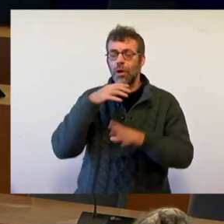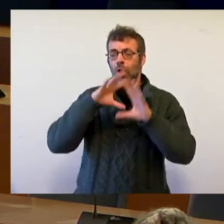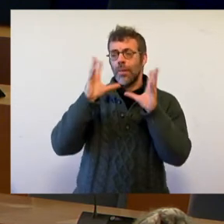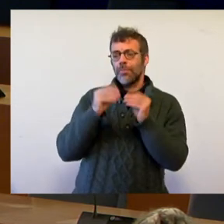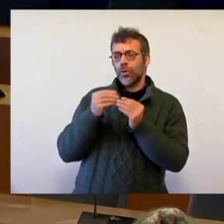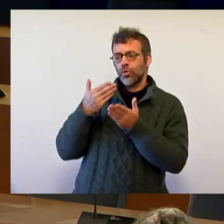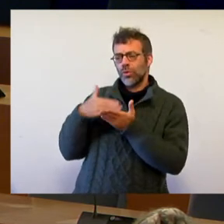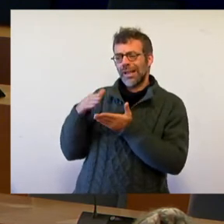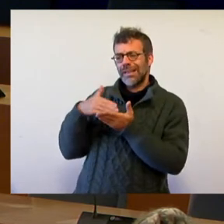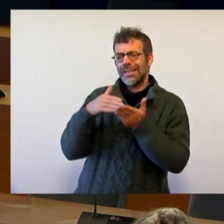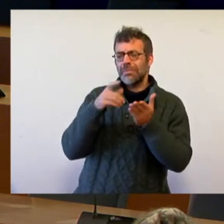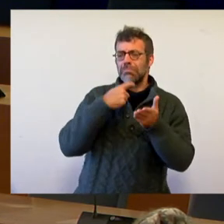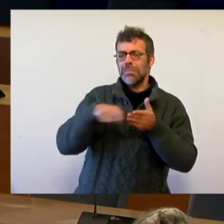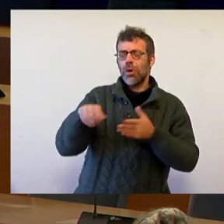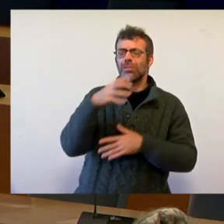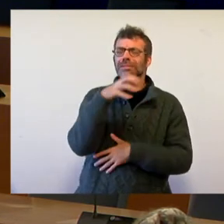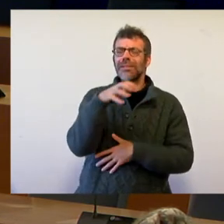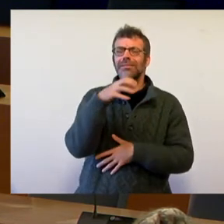de crédits de paiement.